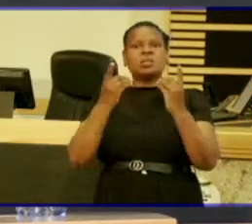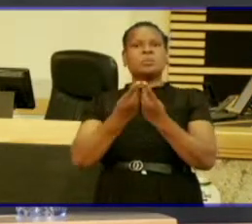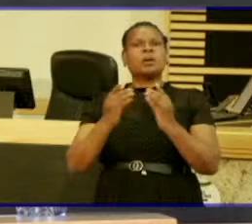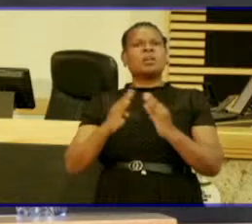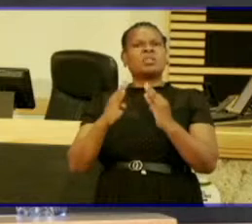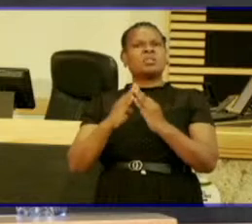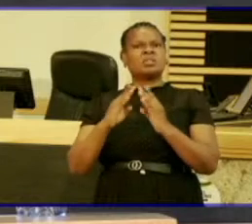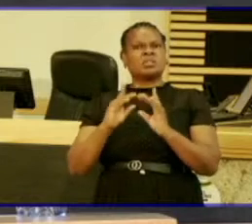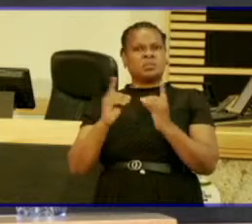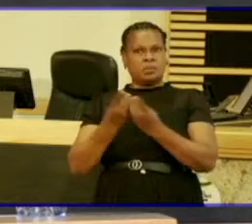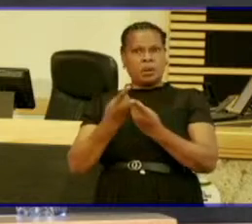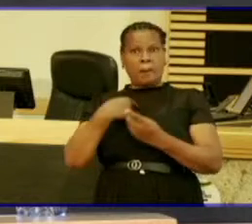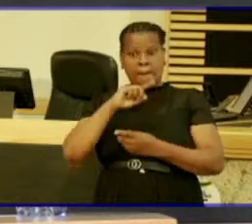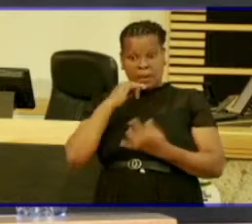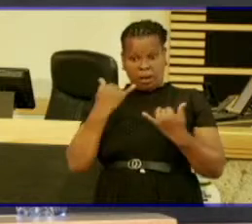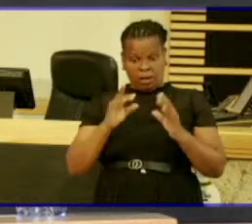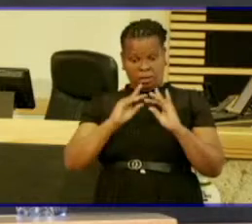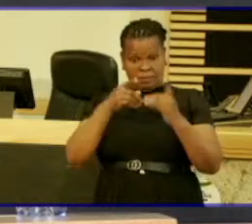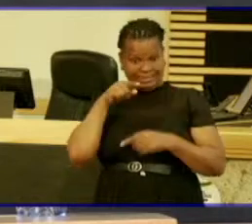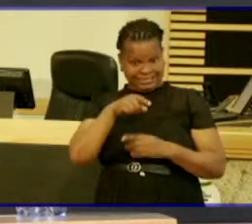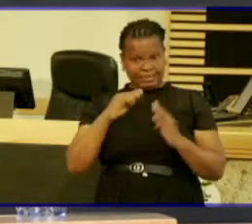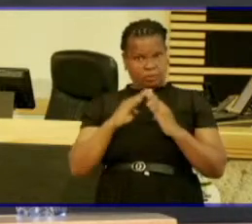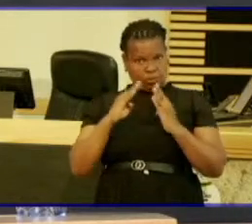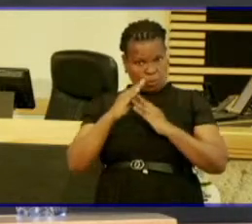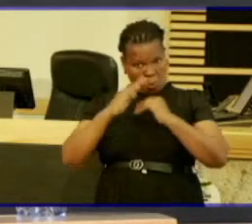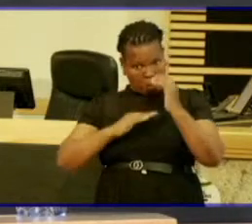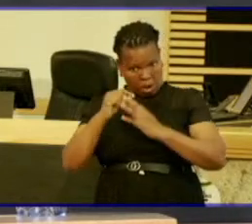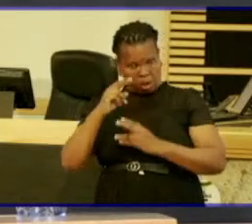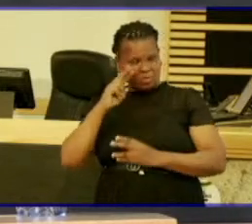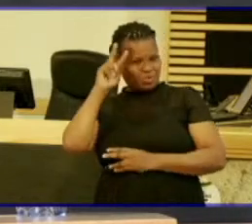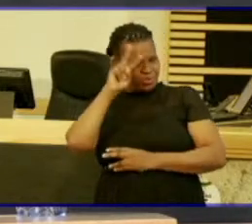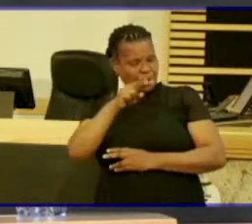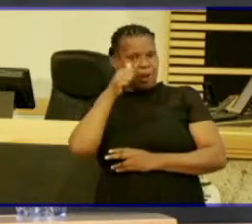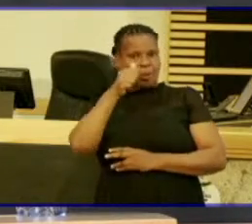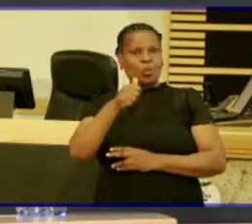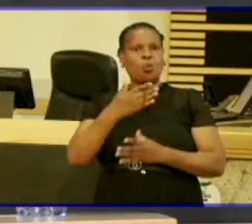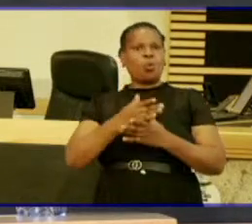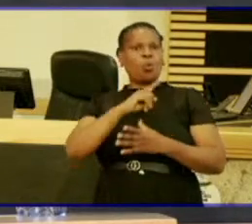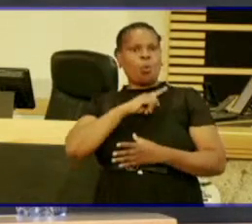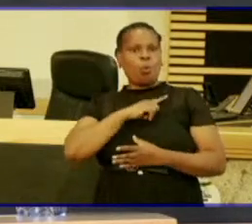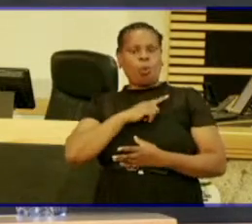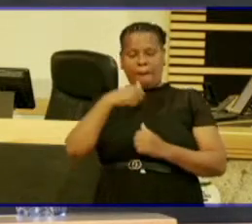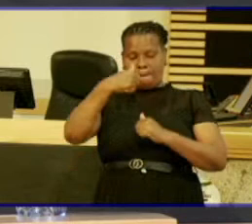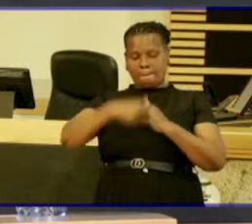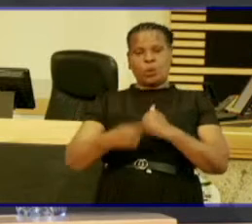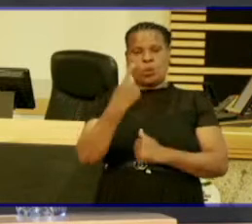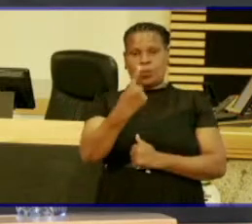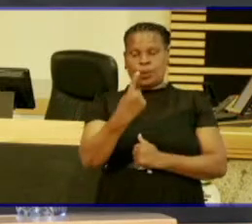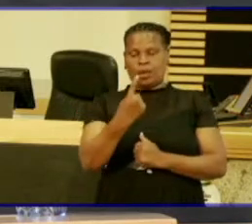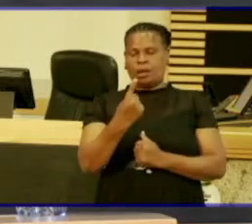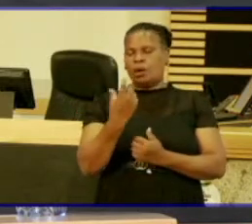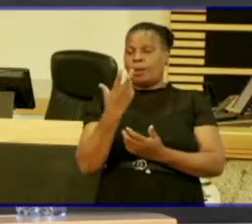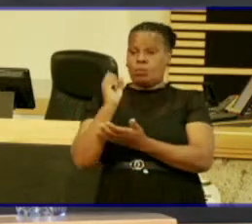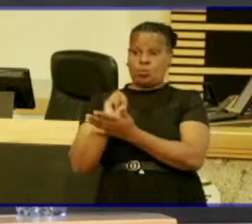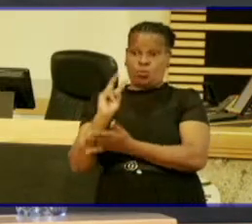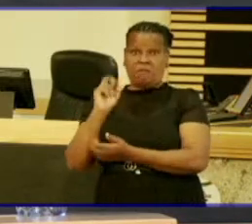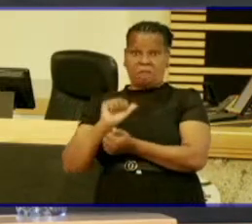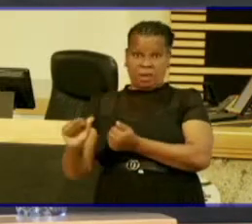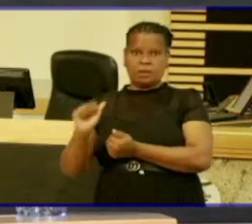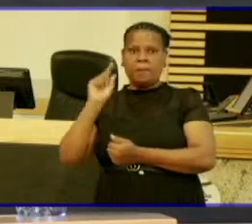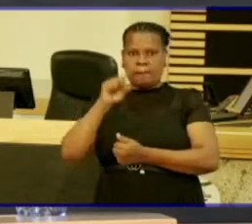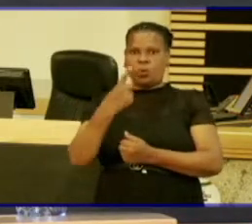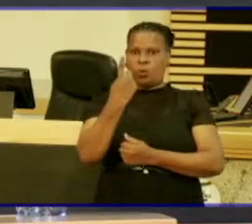silibeke phansi koliso lokhozi ukuqinisekisa into kokuba umsebenzi nobunika inyanga enye kwinyanga ezilishumi elinambini